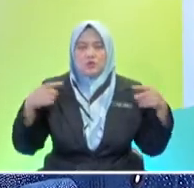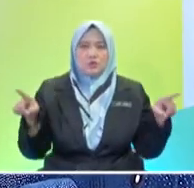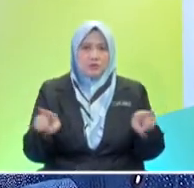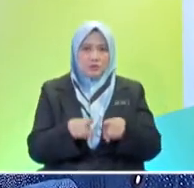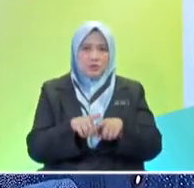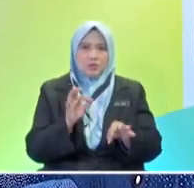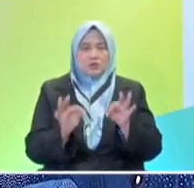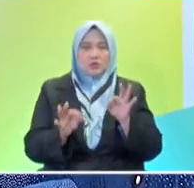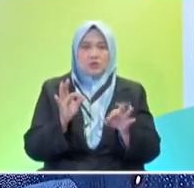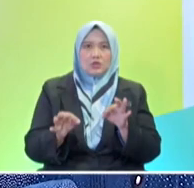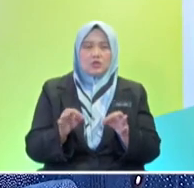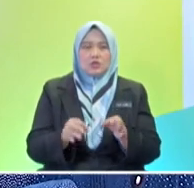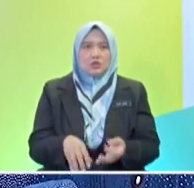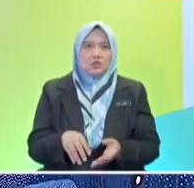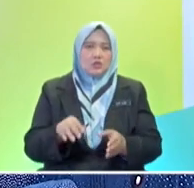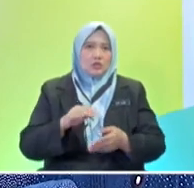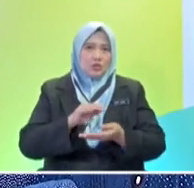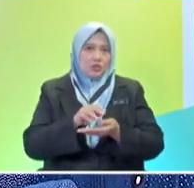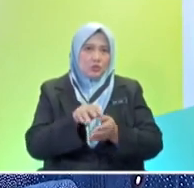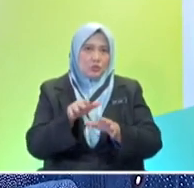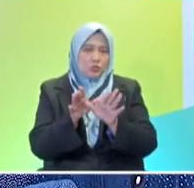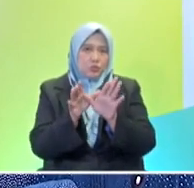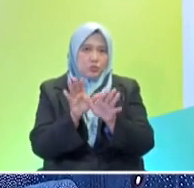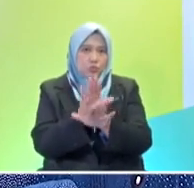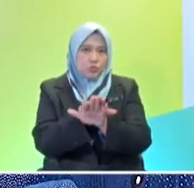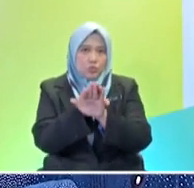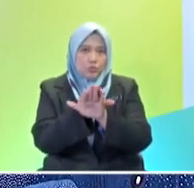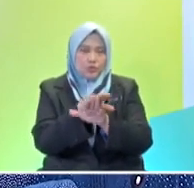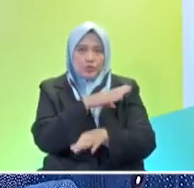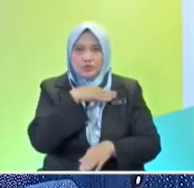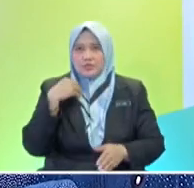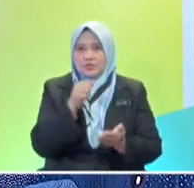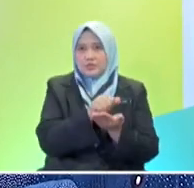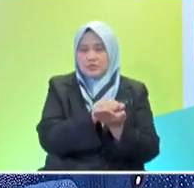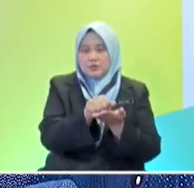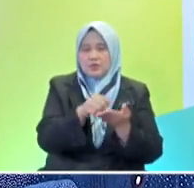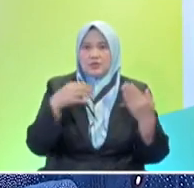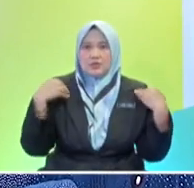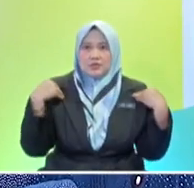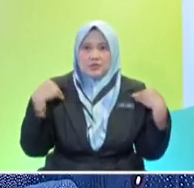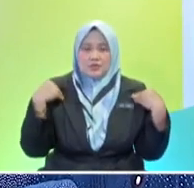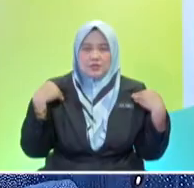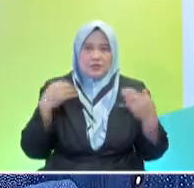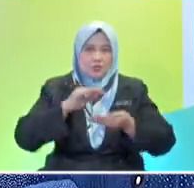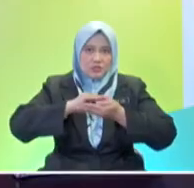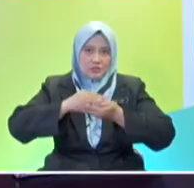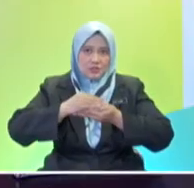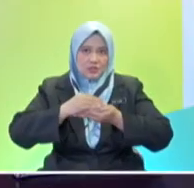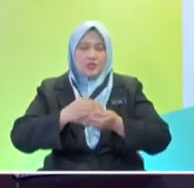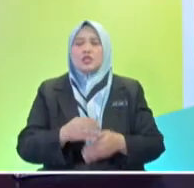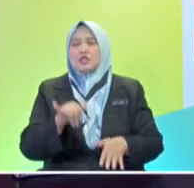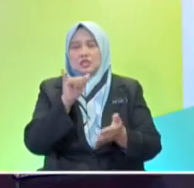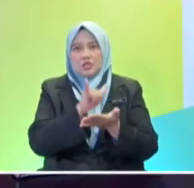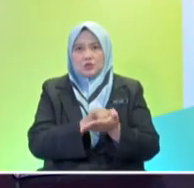siput pun ada cengkeram yang keras juga. Itu merupakan tubuh bahagian haiwan. Betul cikgu eh? Bahagian betul tubuh haiwan.